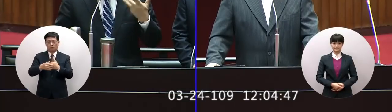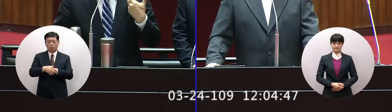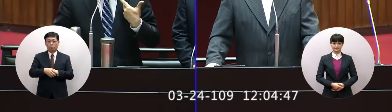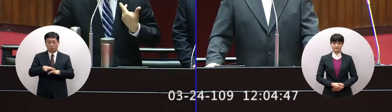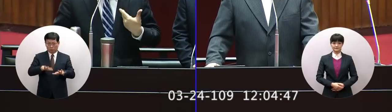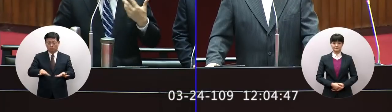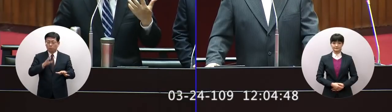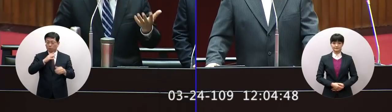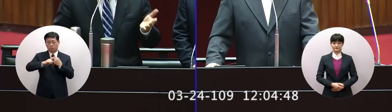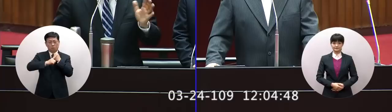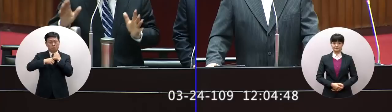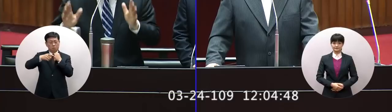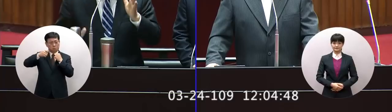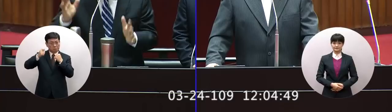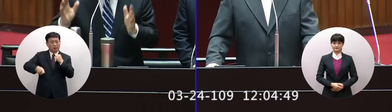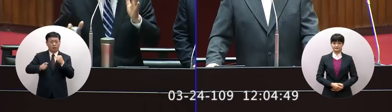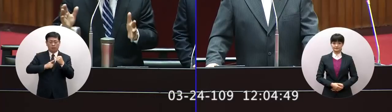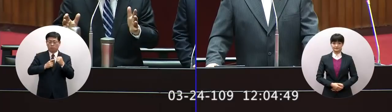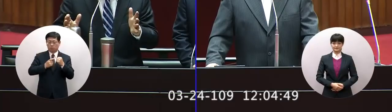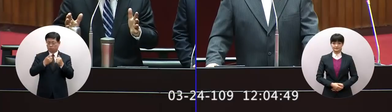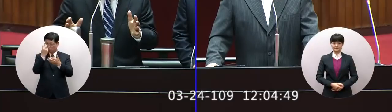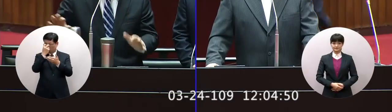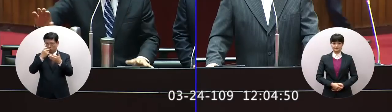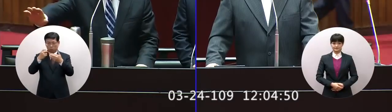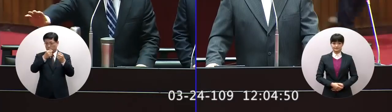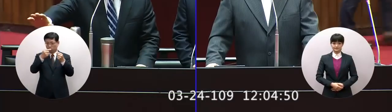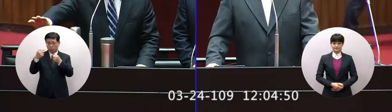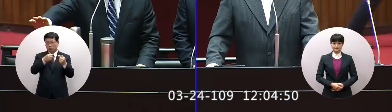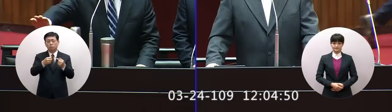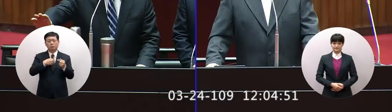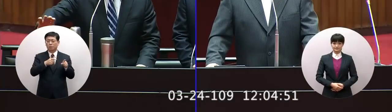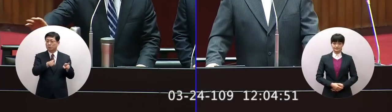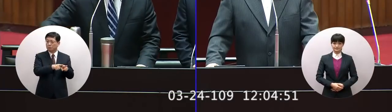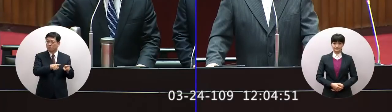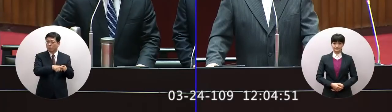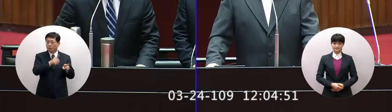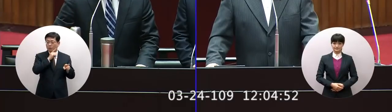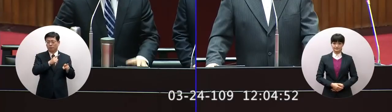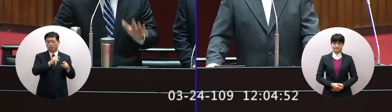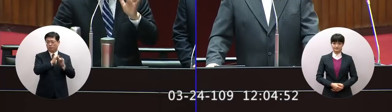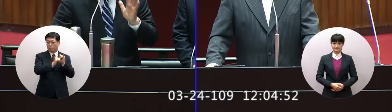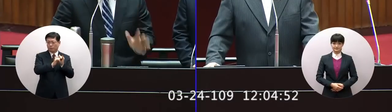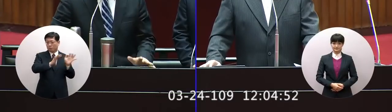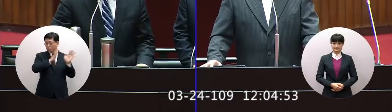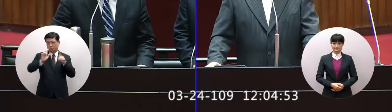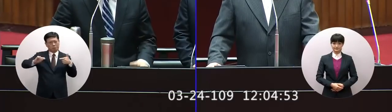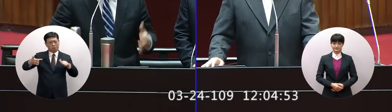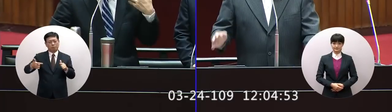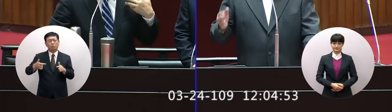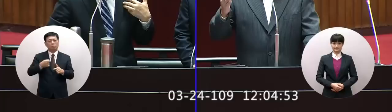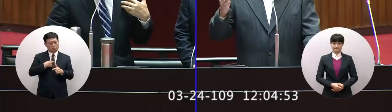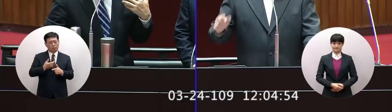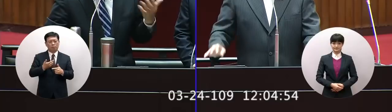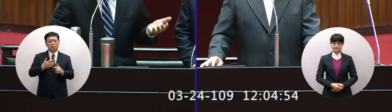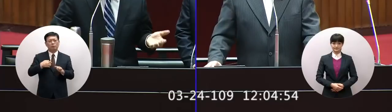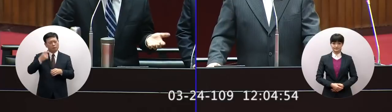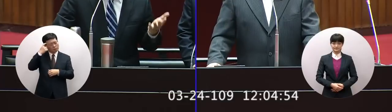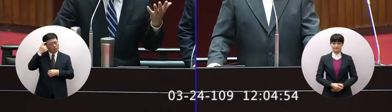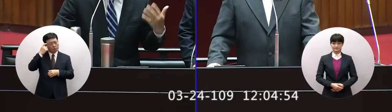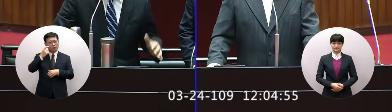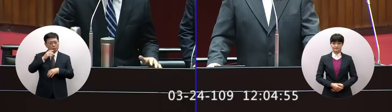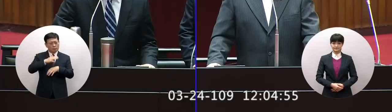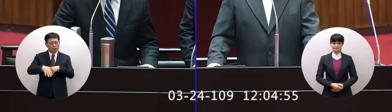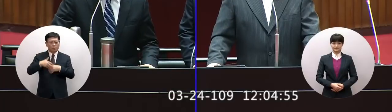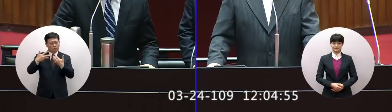国，这个法官在审酌案件的时候跟一般这个应该也有不同的地方。我想我们